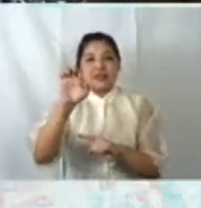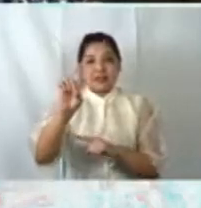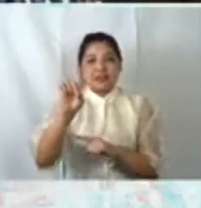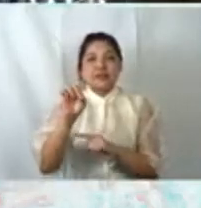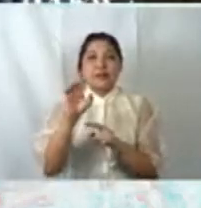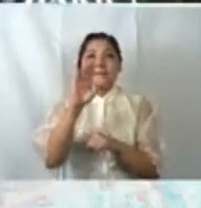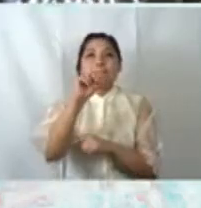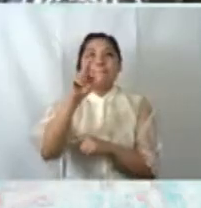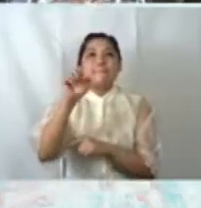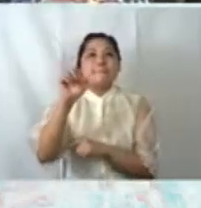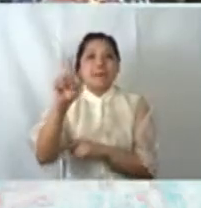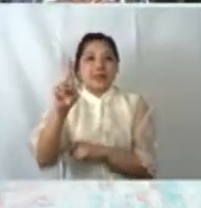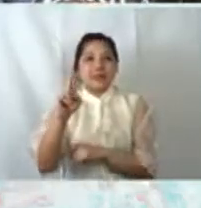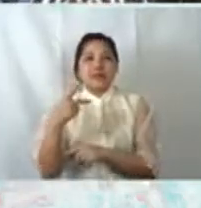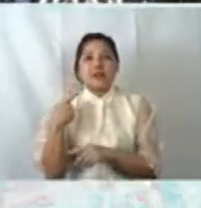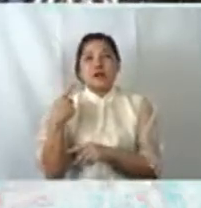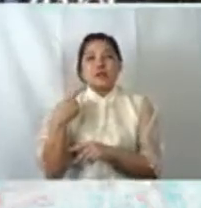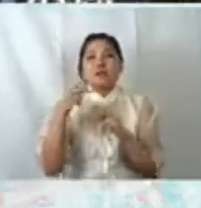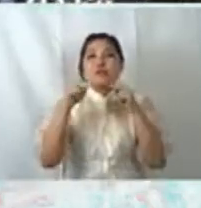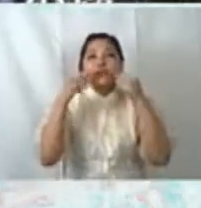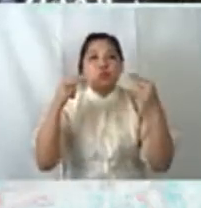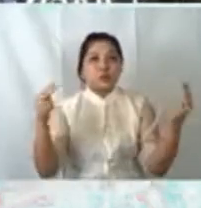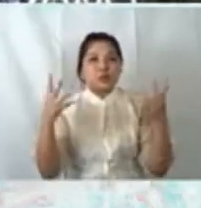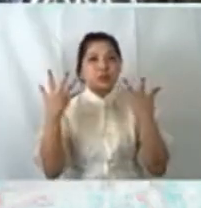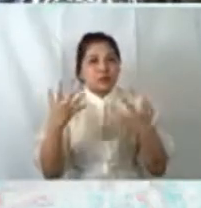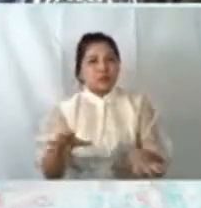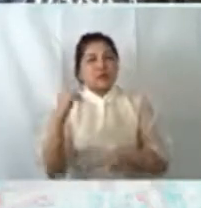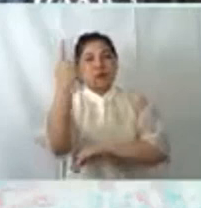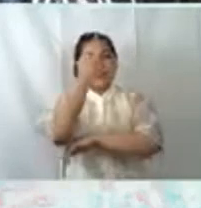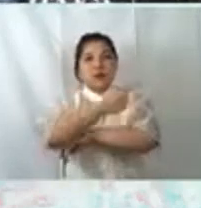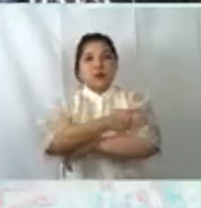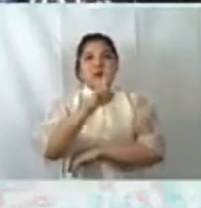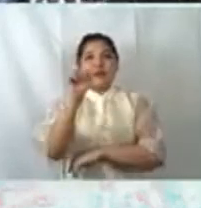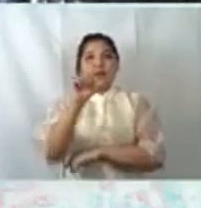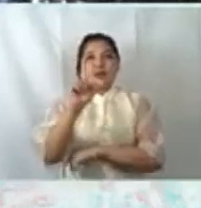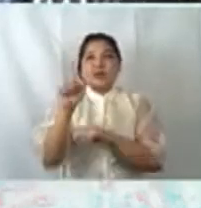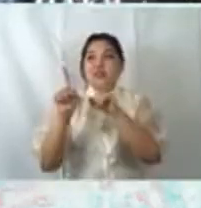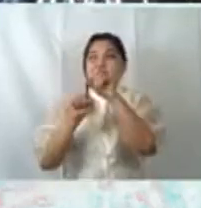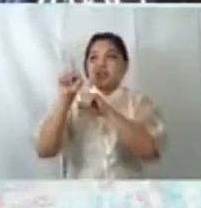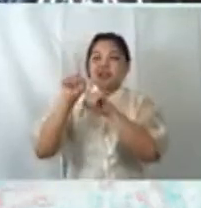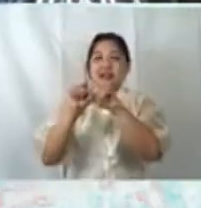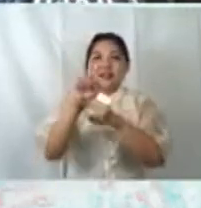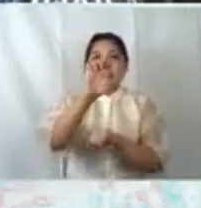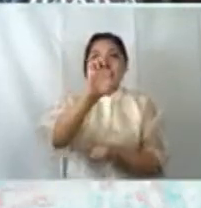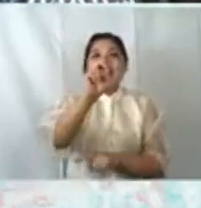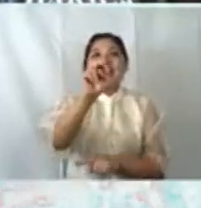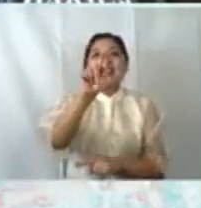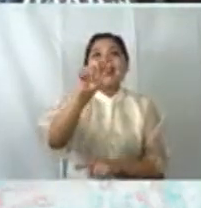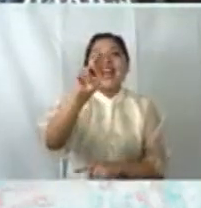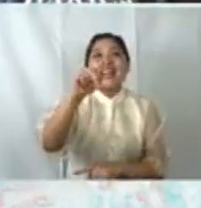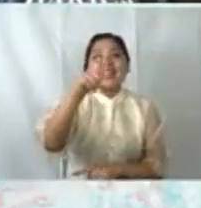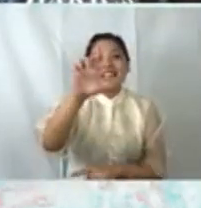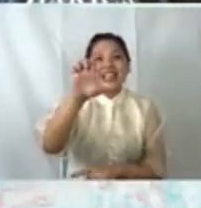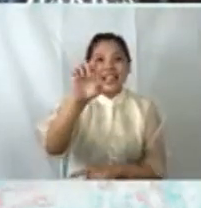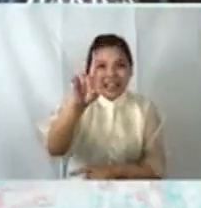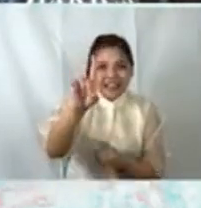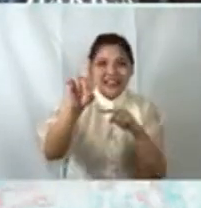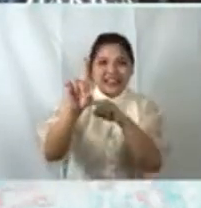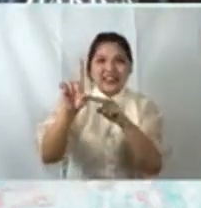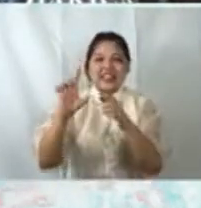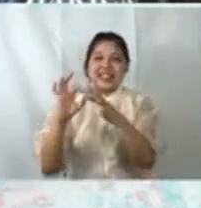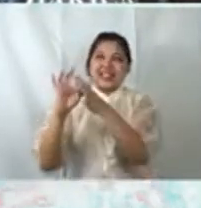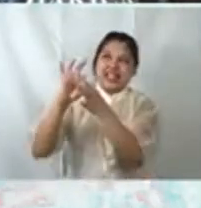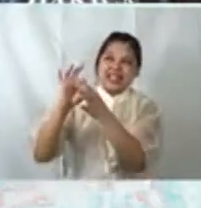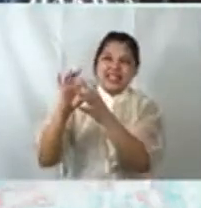nagkaroon ng mga headline matapos ang isang araw. Ang nakalagay, Star Entangled Banner. No? Kita nyo,